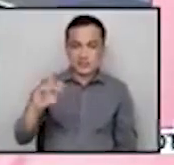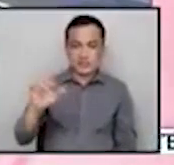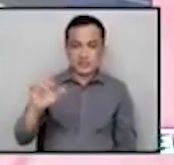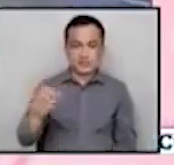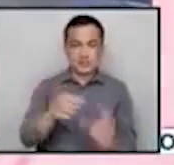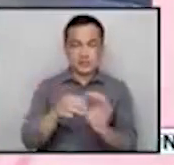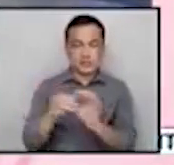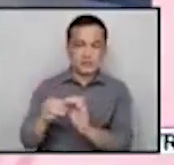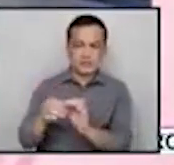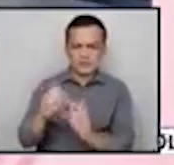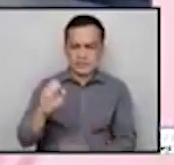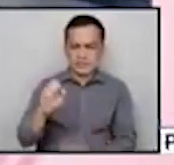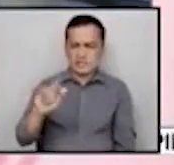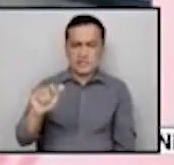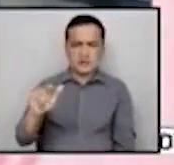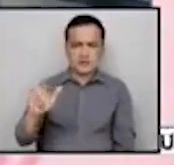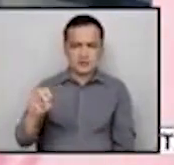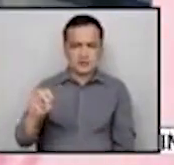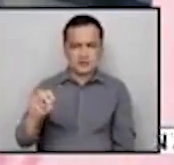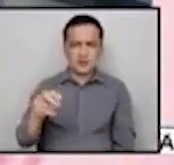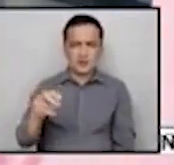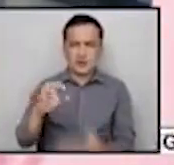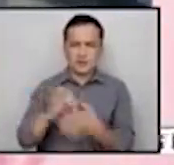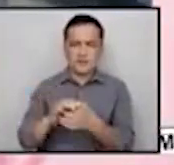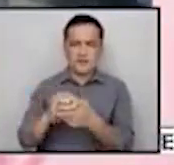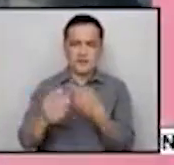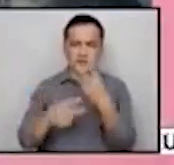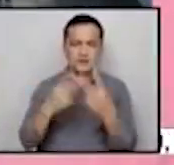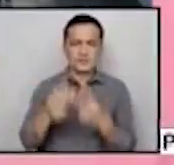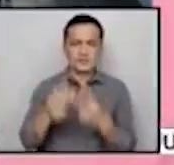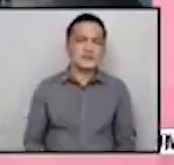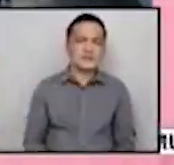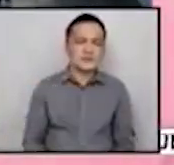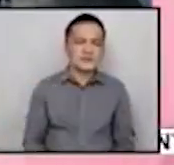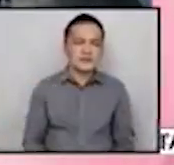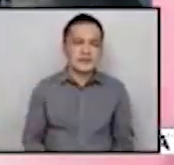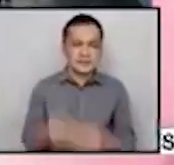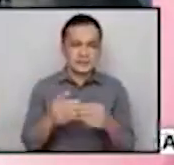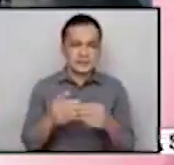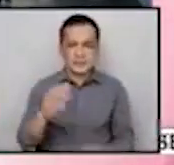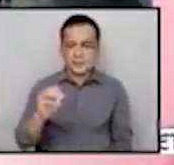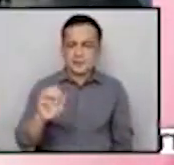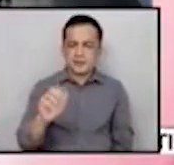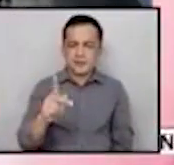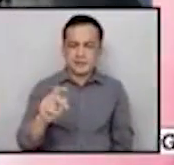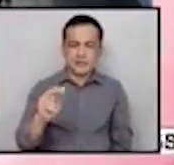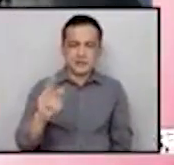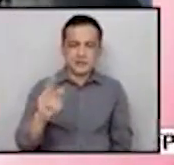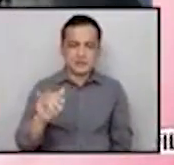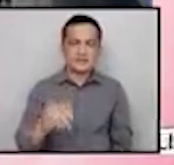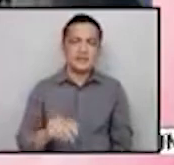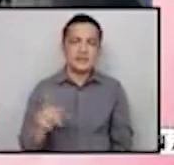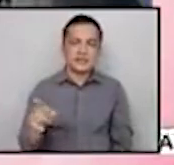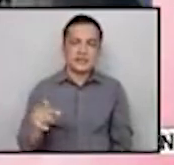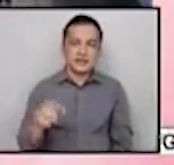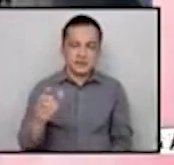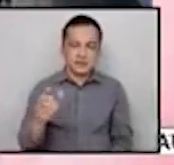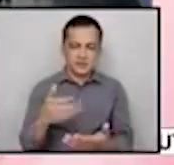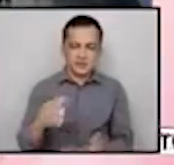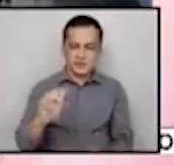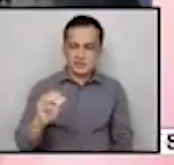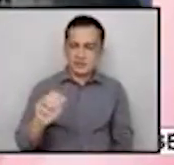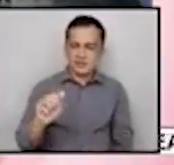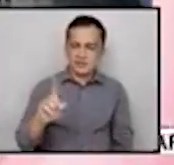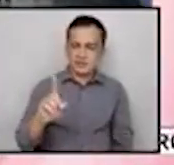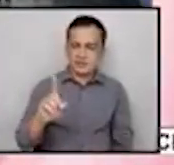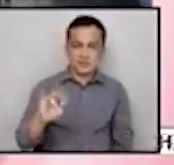Kiliawan Consortium of Voices o KCOV, headed by Mark Anthony Carpio, choir master ng Madrigal Singer. Wow. Ilan taong